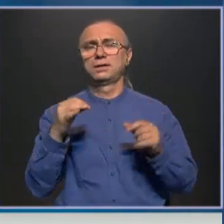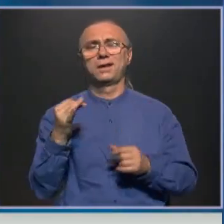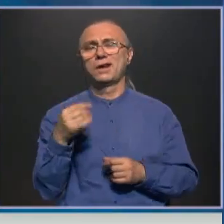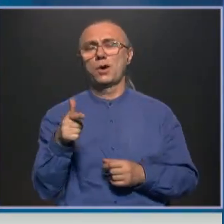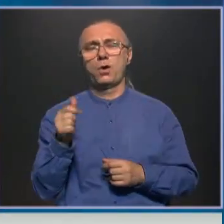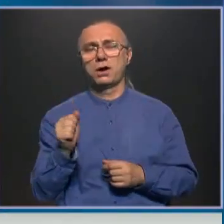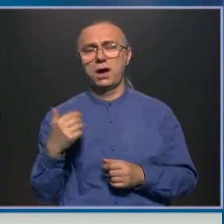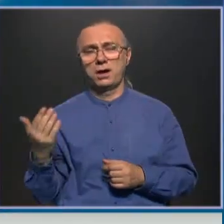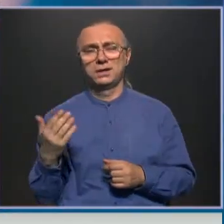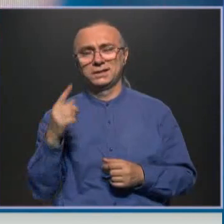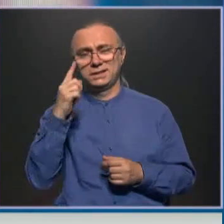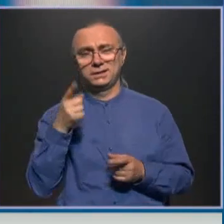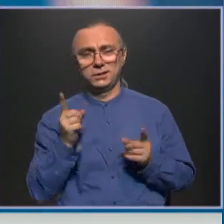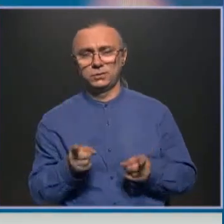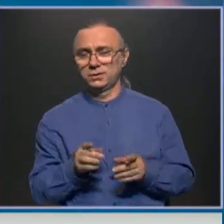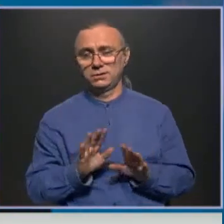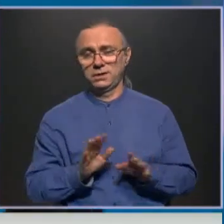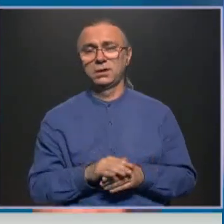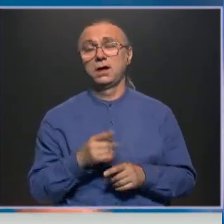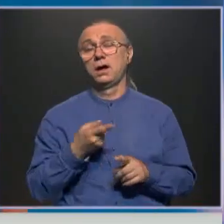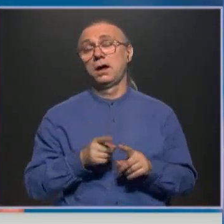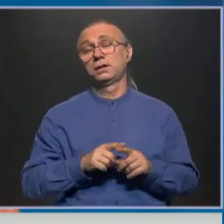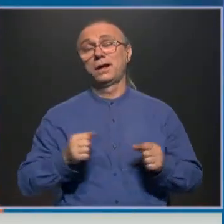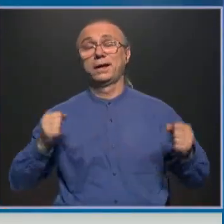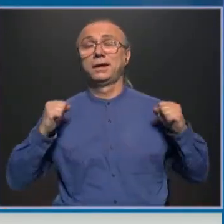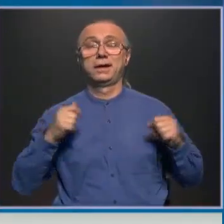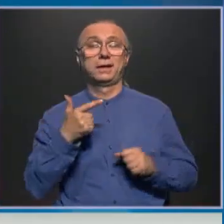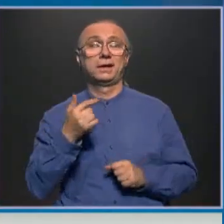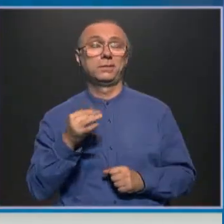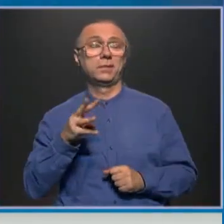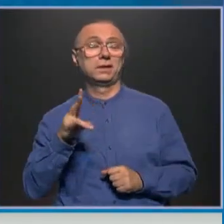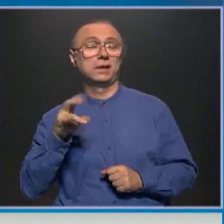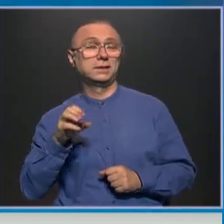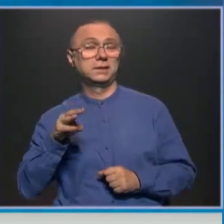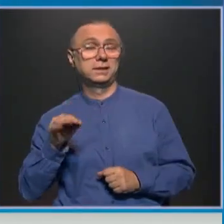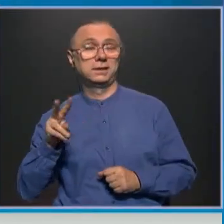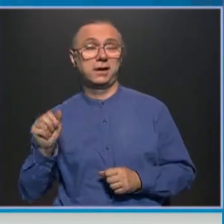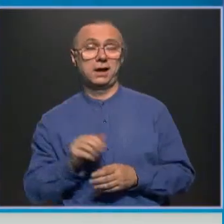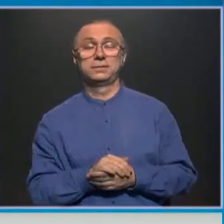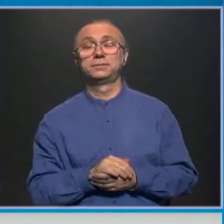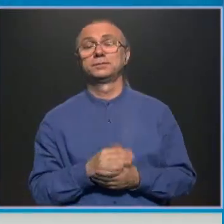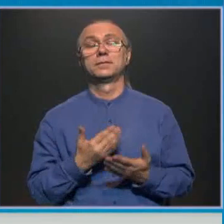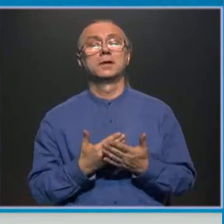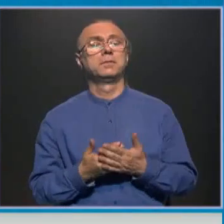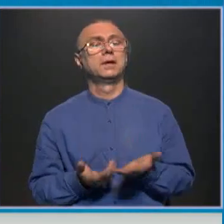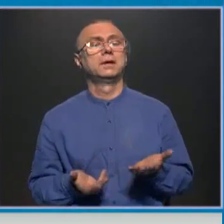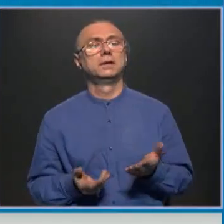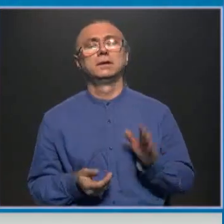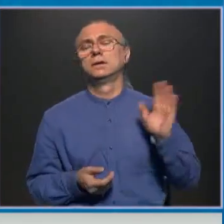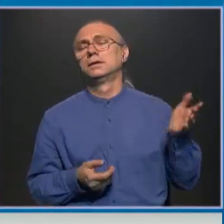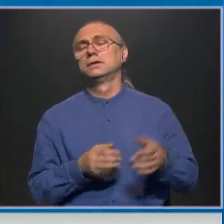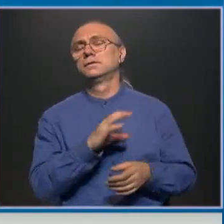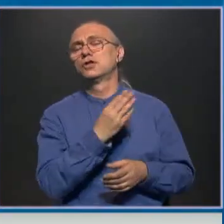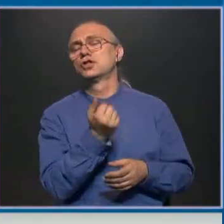некоторая гимнастика, которая в Соединенных Штатах Америки, чтобы разрекламировать на фоне каких-то традиционных видов